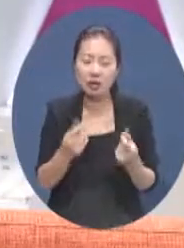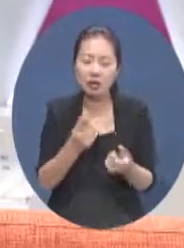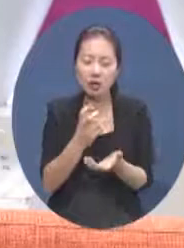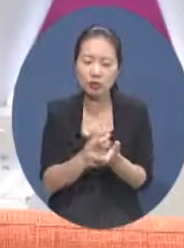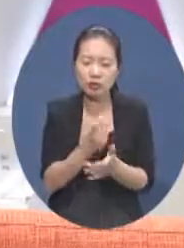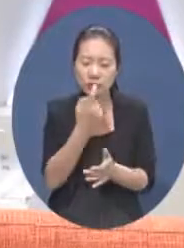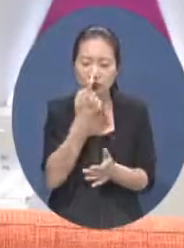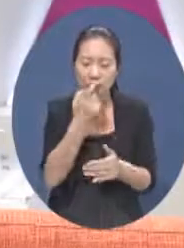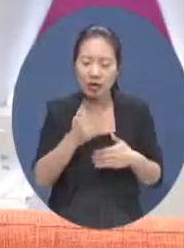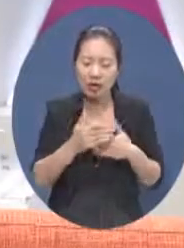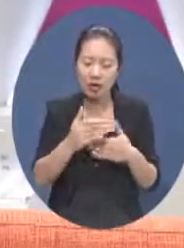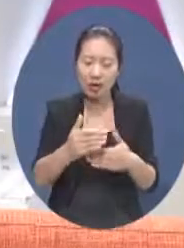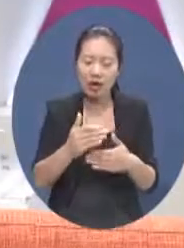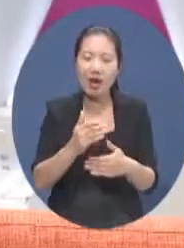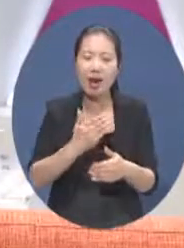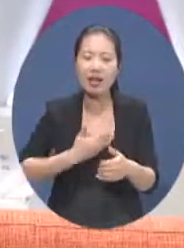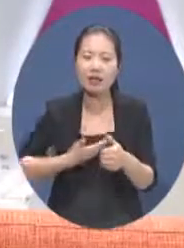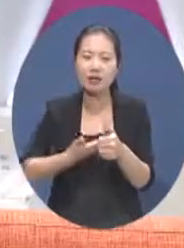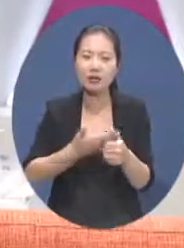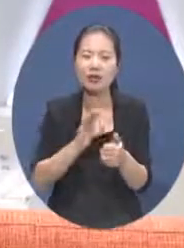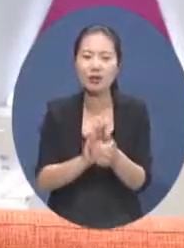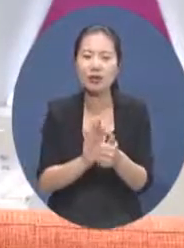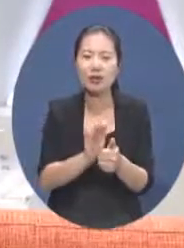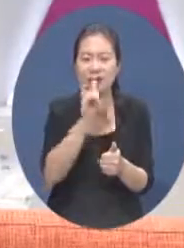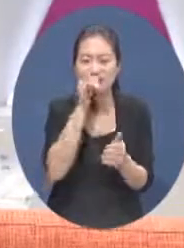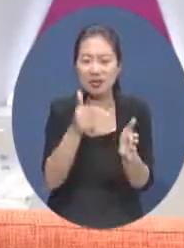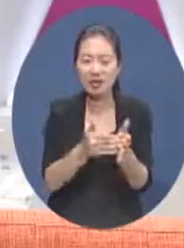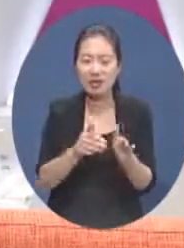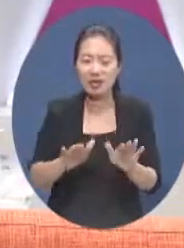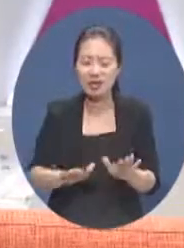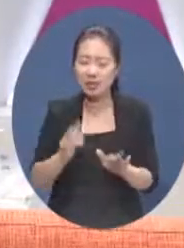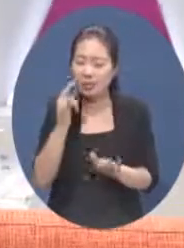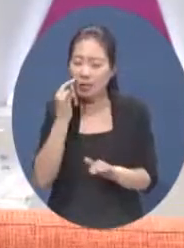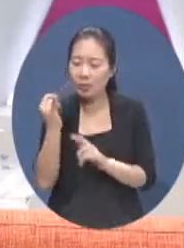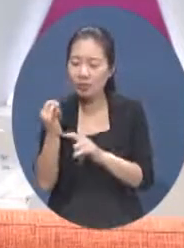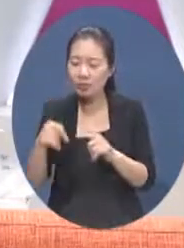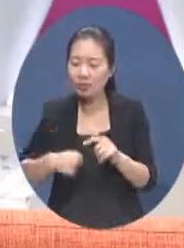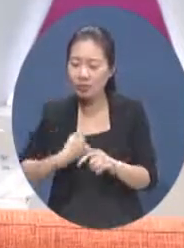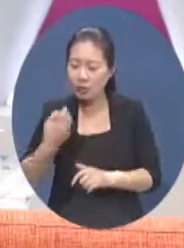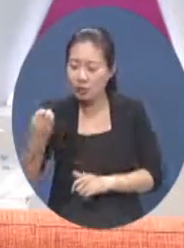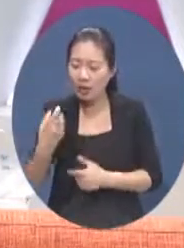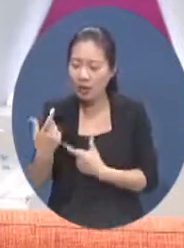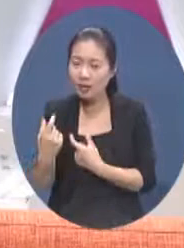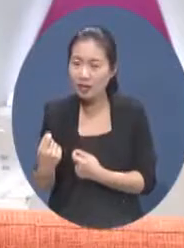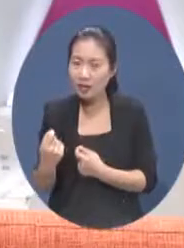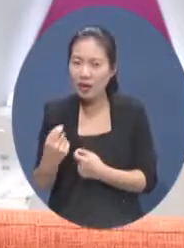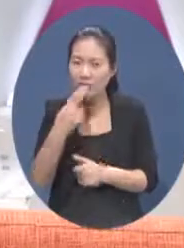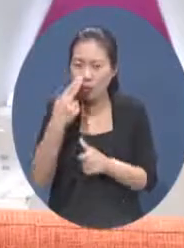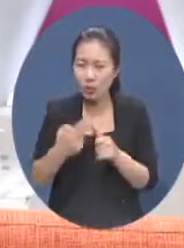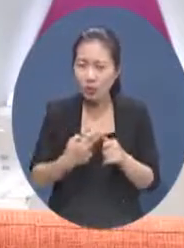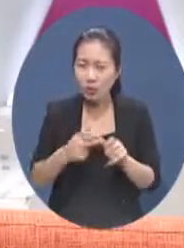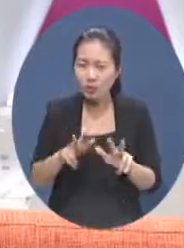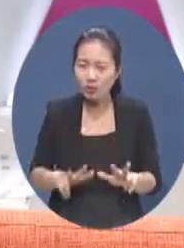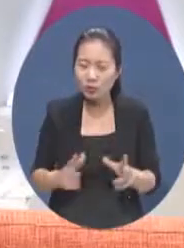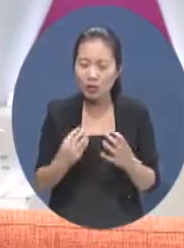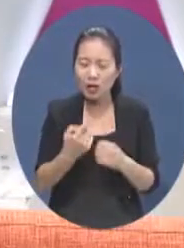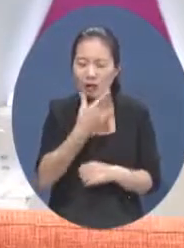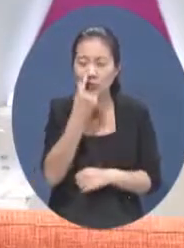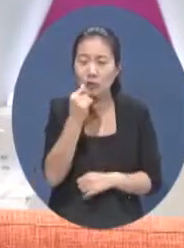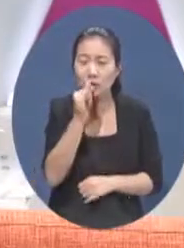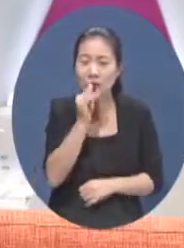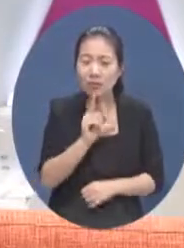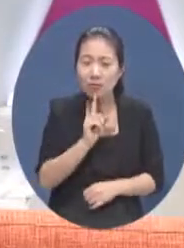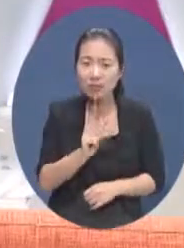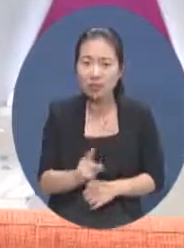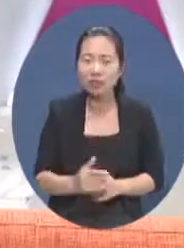네. 배워나가는구나 하는 데 도움이 많이 돼요. 네. 근데 이제 어머님 스스로도 얘기하셨듯이 이제 도전이 좀 많이